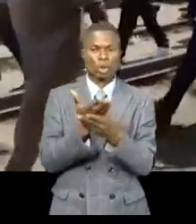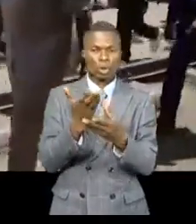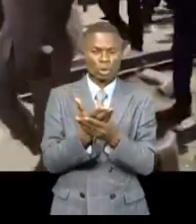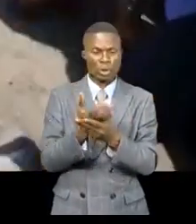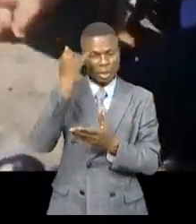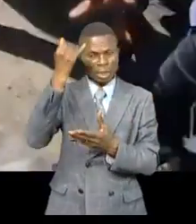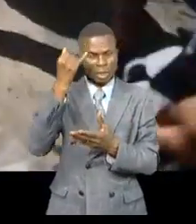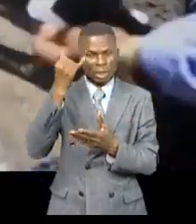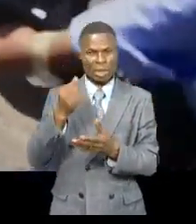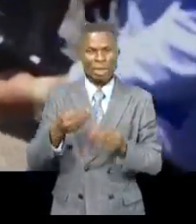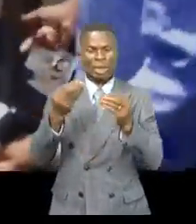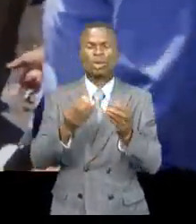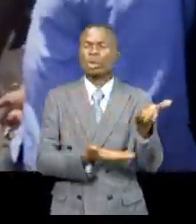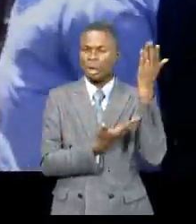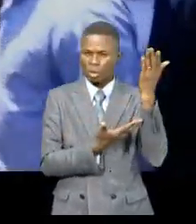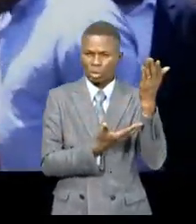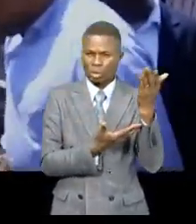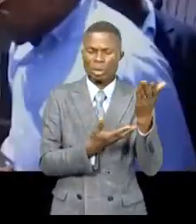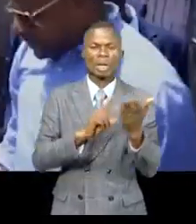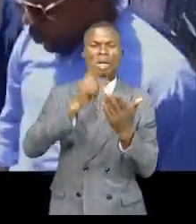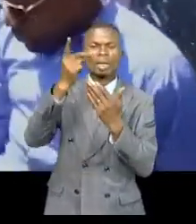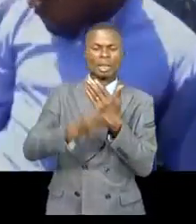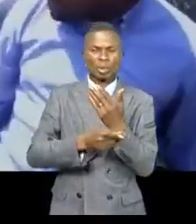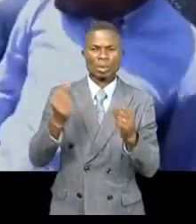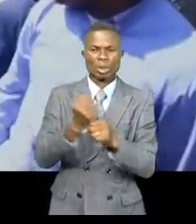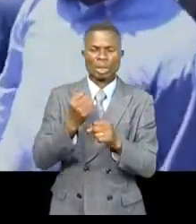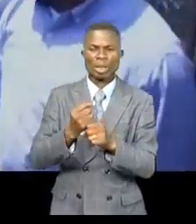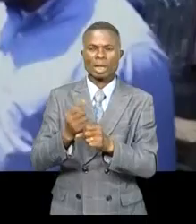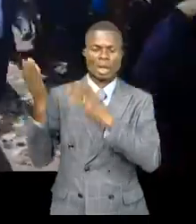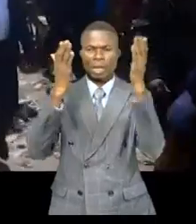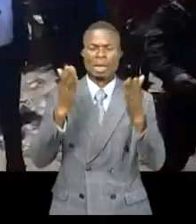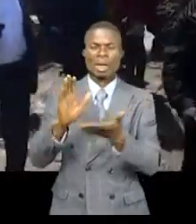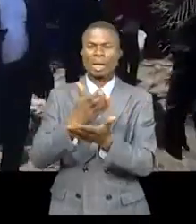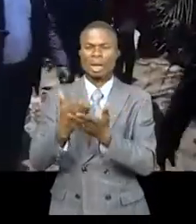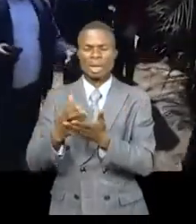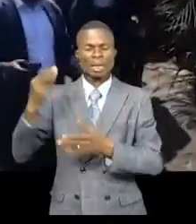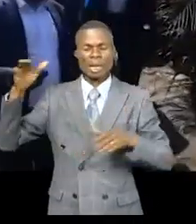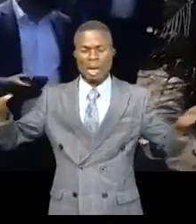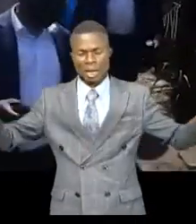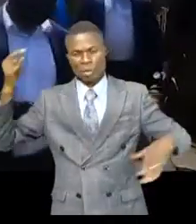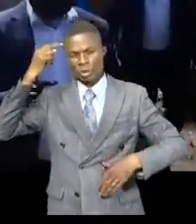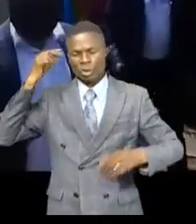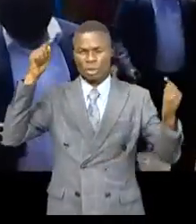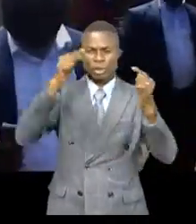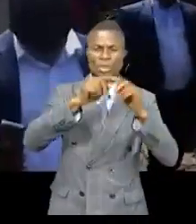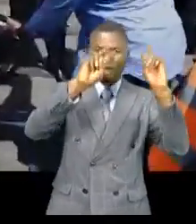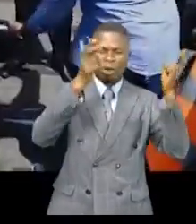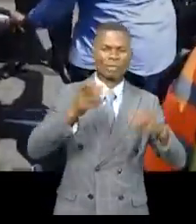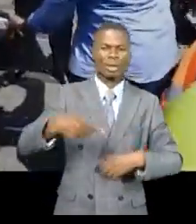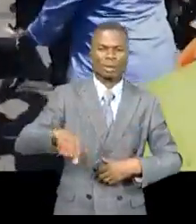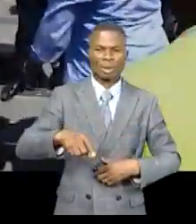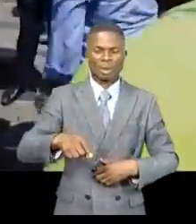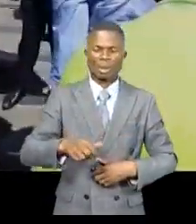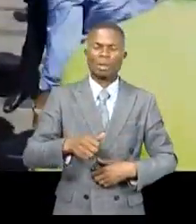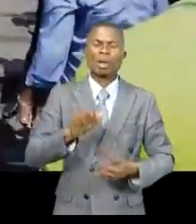de cultiver la pertinence de ce projet du trafic entre la gare centrale jusqu'à l'aéroport international d'Ndjili. Bien que le silence a